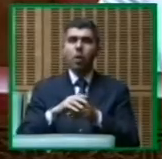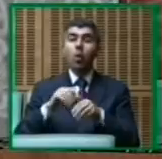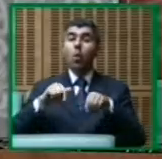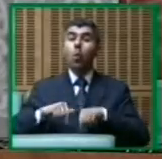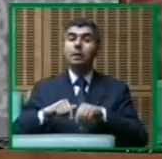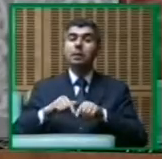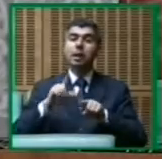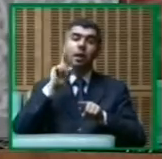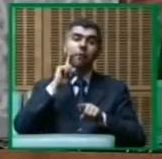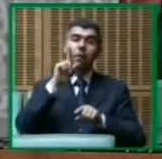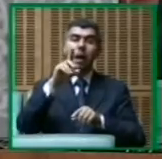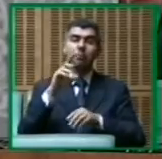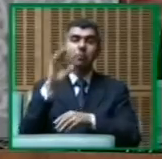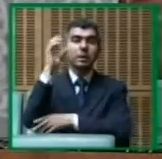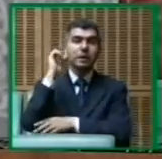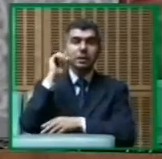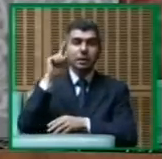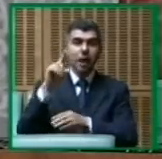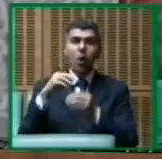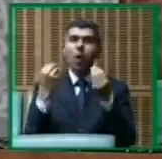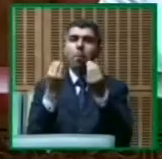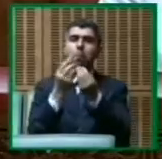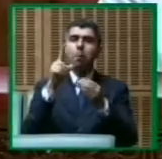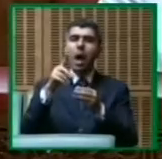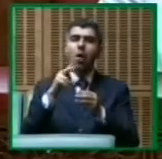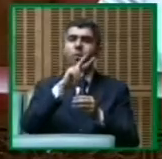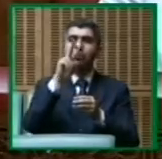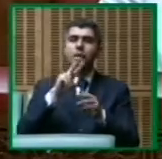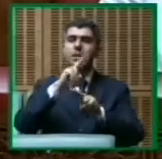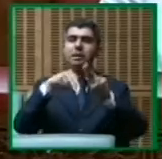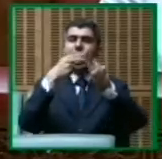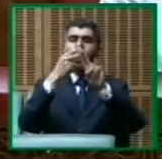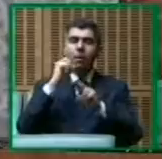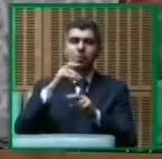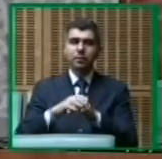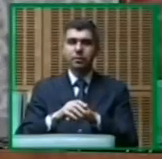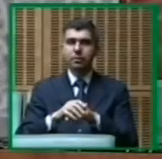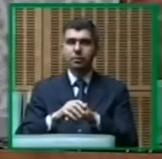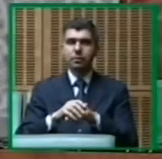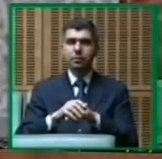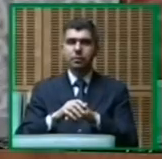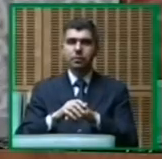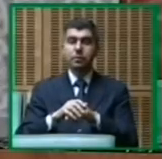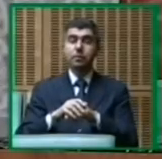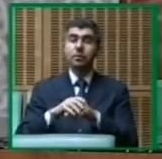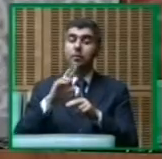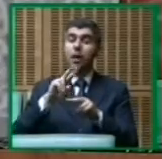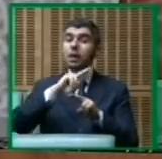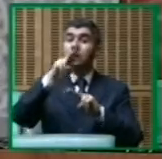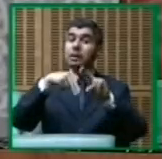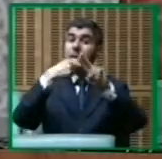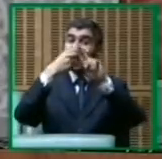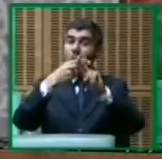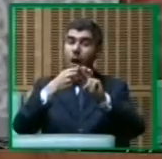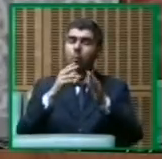السيدة الوزيرة الإجابة عنهما معا إذا كانت مستعدة. فإن لم تكن مستعدة فلها أن تجيب على